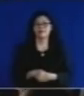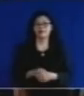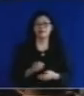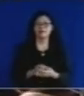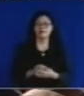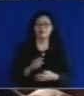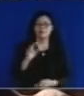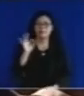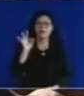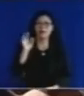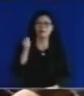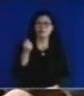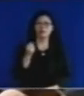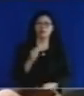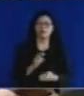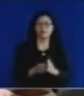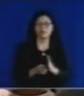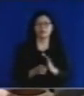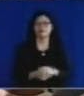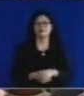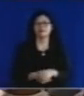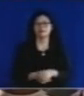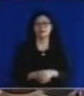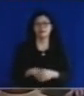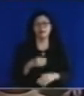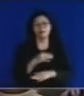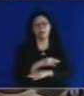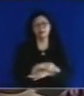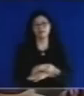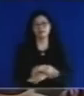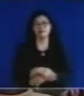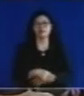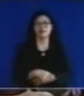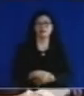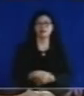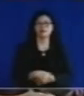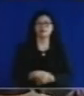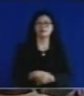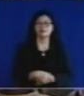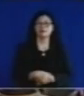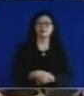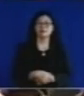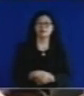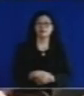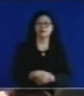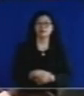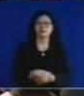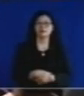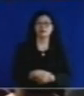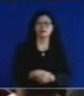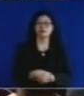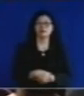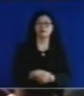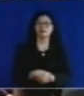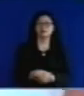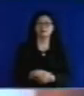detik mulai dari sekarang, silahkan. Terima kasih moderator. Saya berpikir apa yang disampaikan oleh Ibu